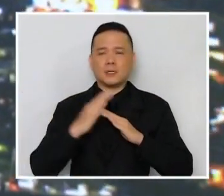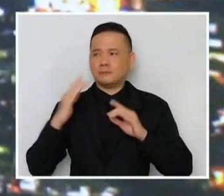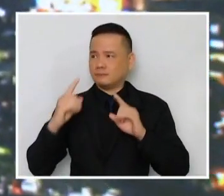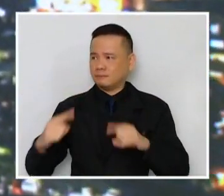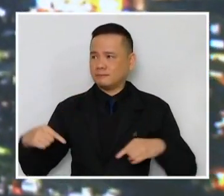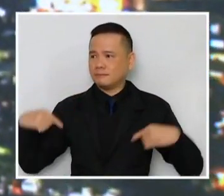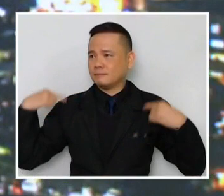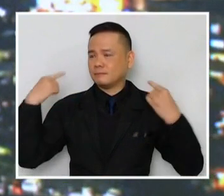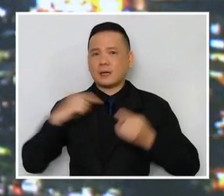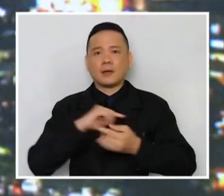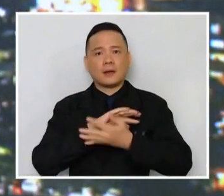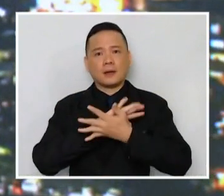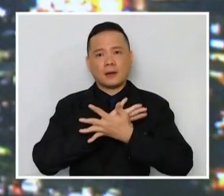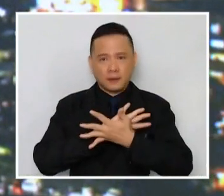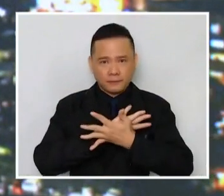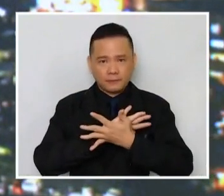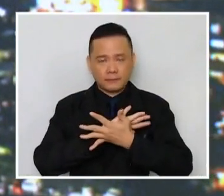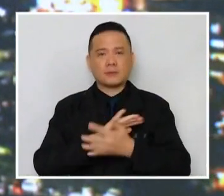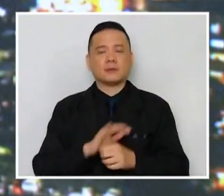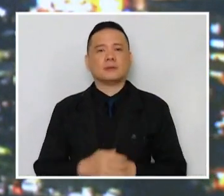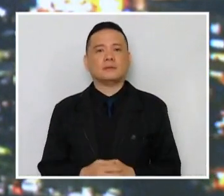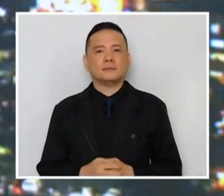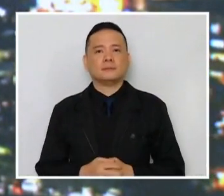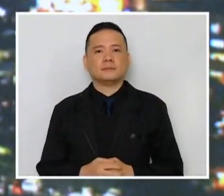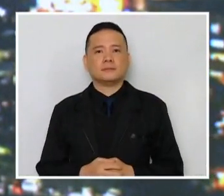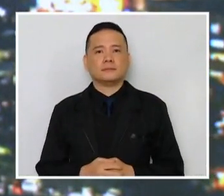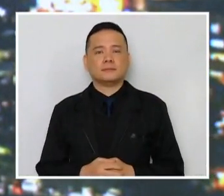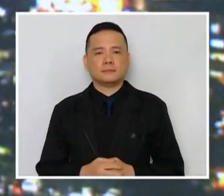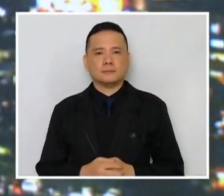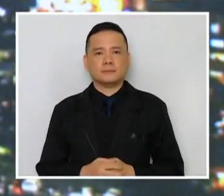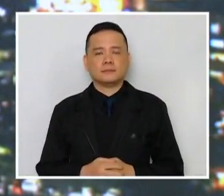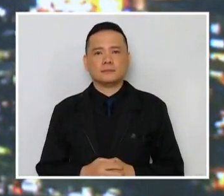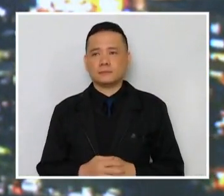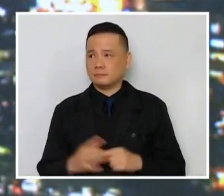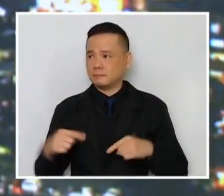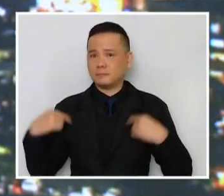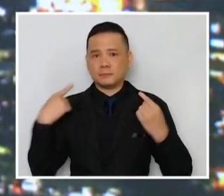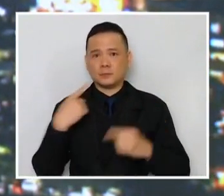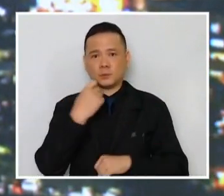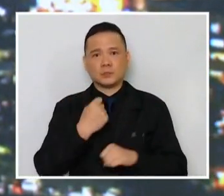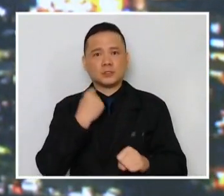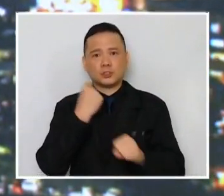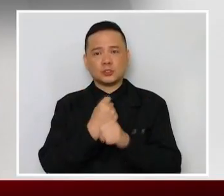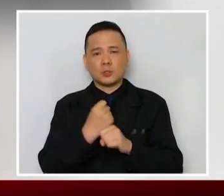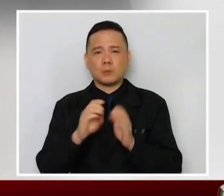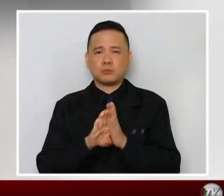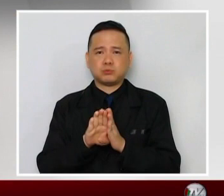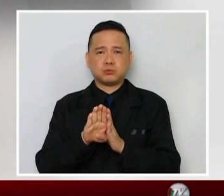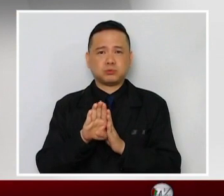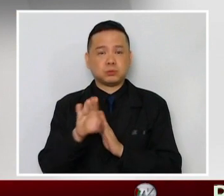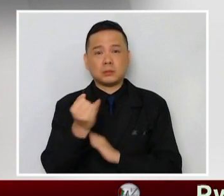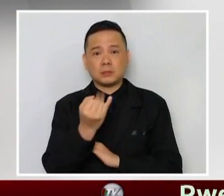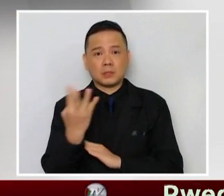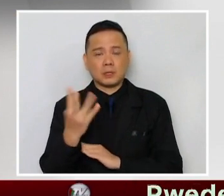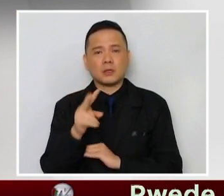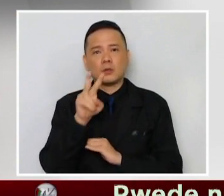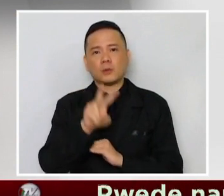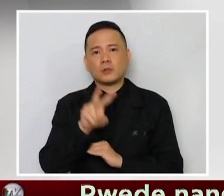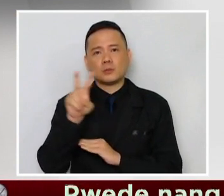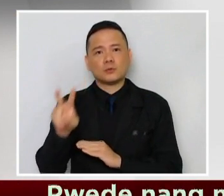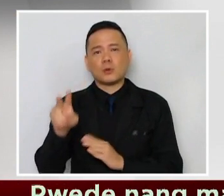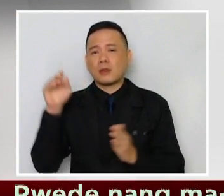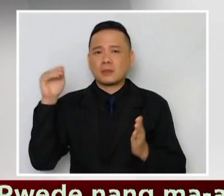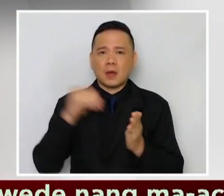ng COVID-19 kada araw sa ating bansa simula nang tumama ang pandemya. Umabot ngayon sa